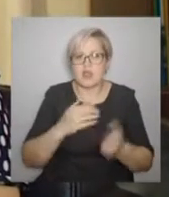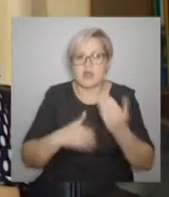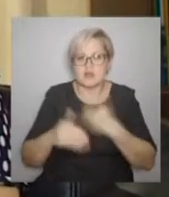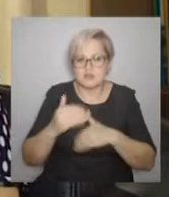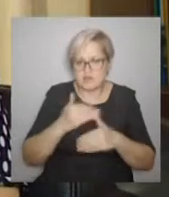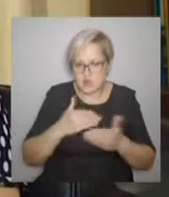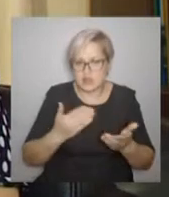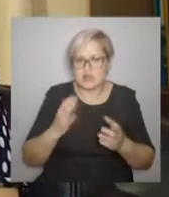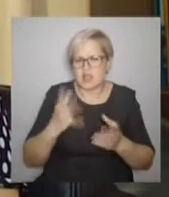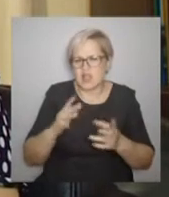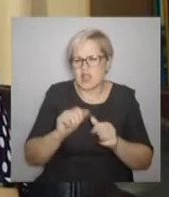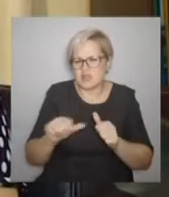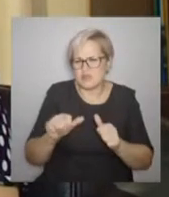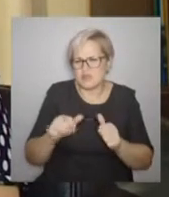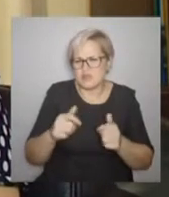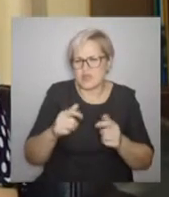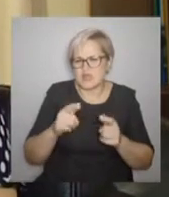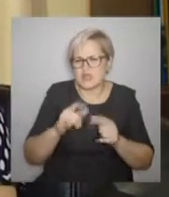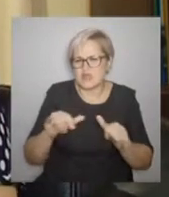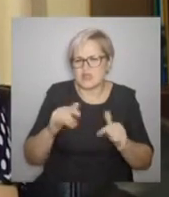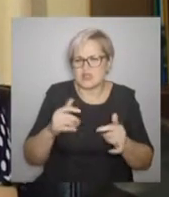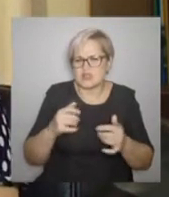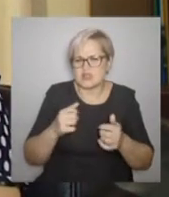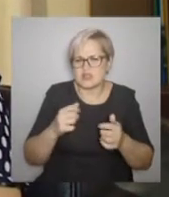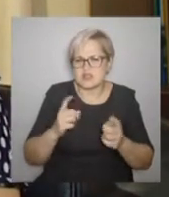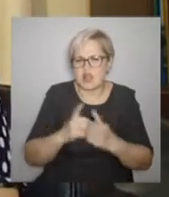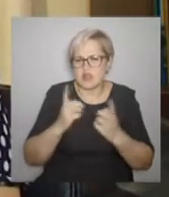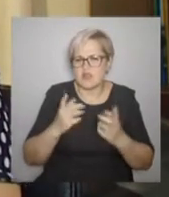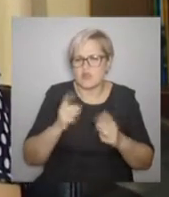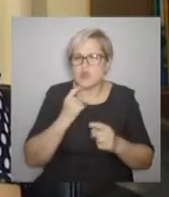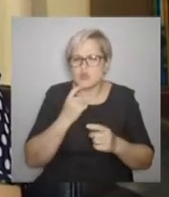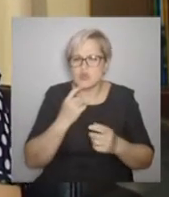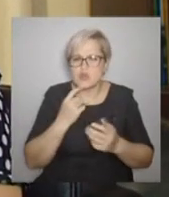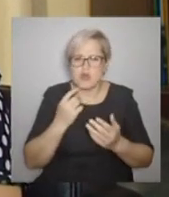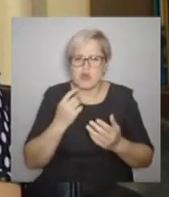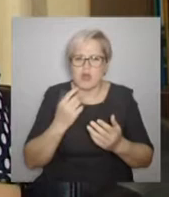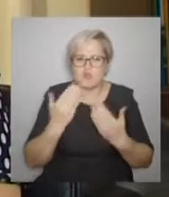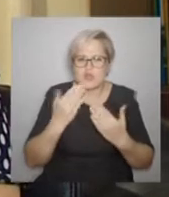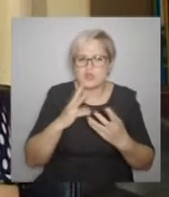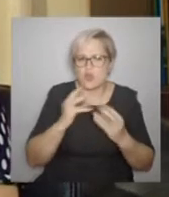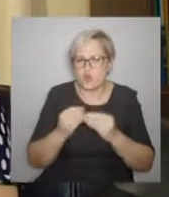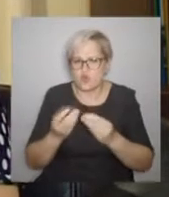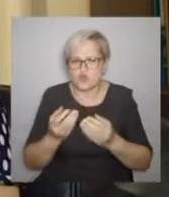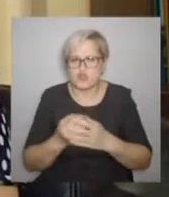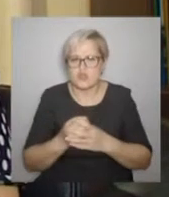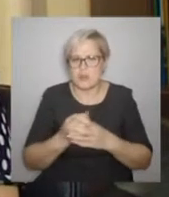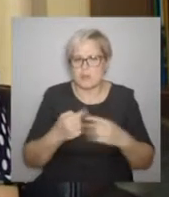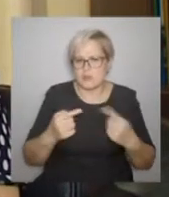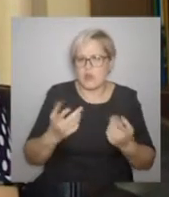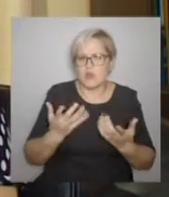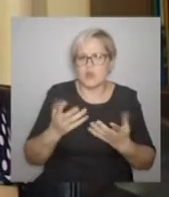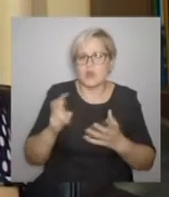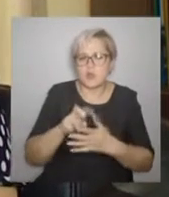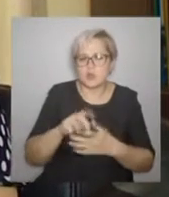такие мероприятия общие, когда приходят ребята со школы, взрослые, старшеклассники, они становятся с детьми, которые